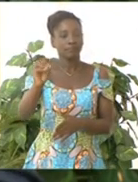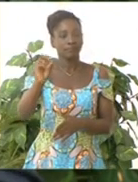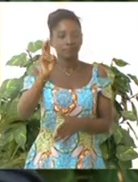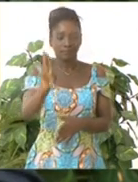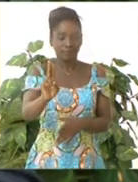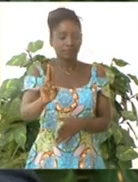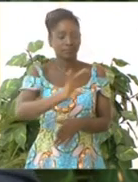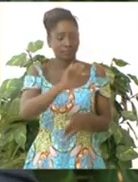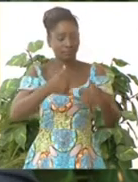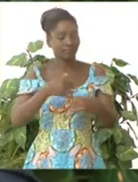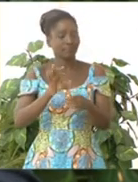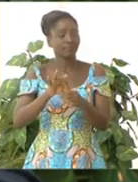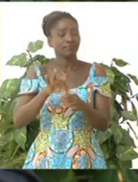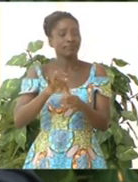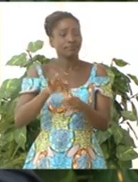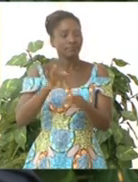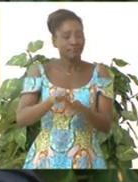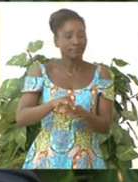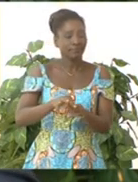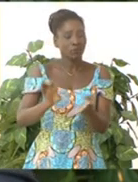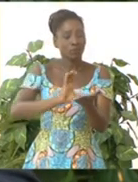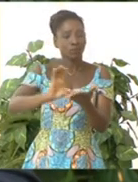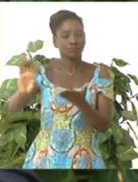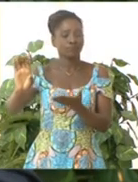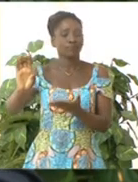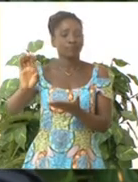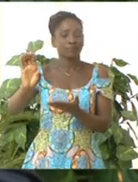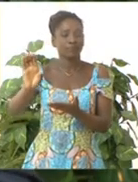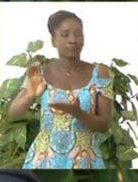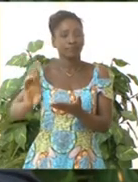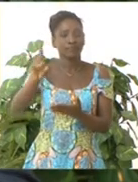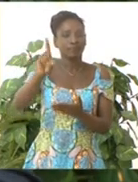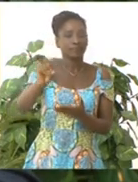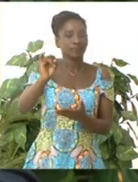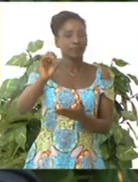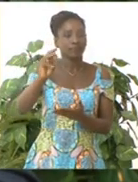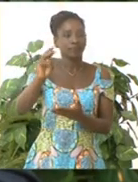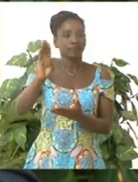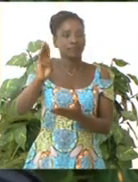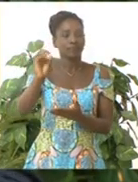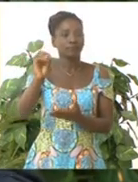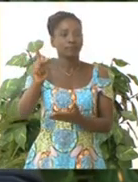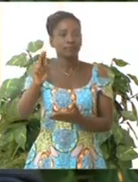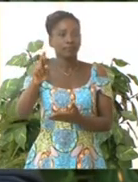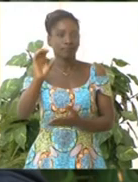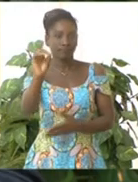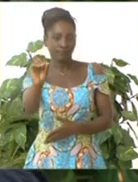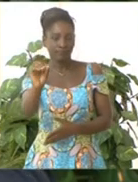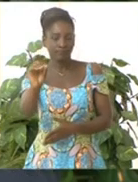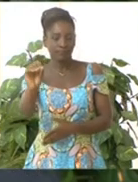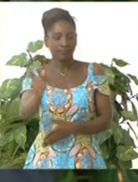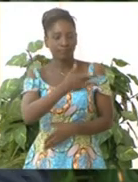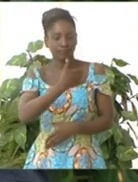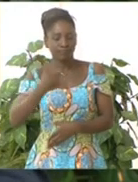effectué mon vote au collège moderne de 10 mots creux ce qu'attend super